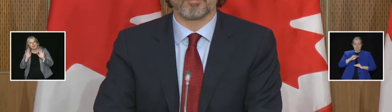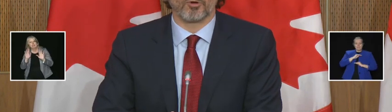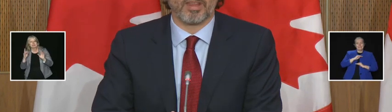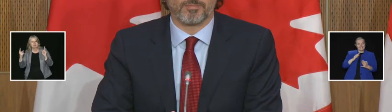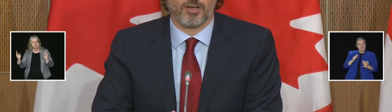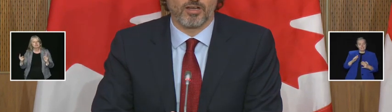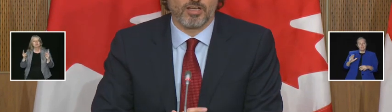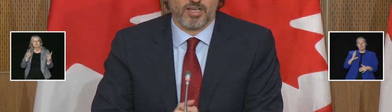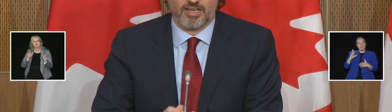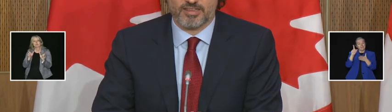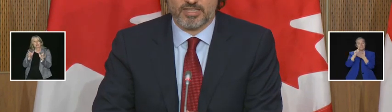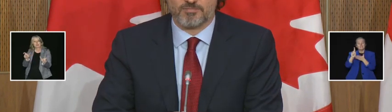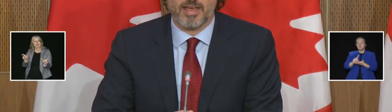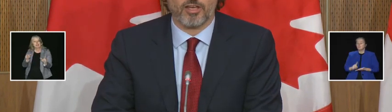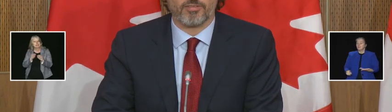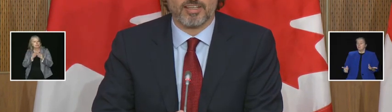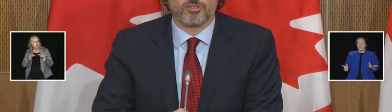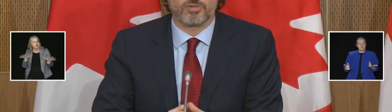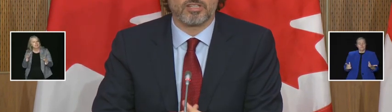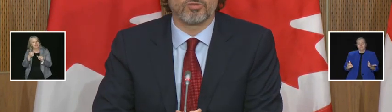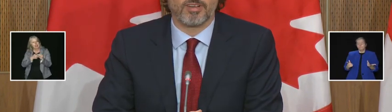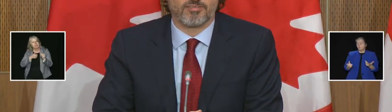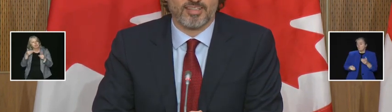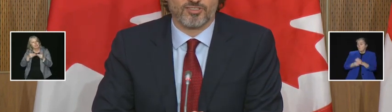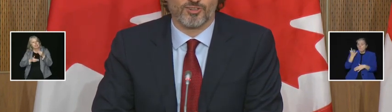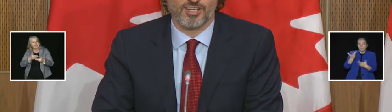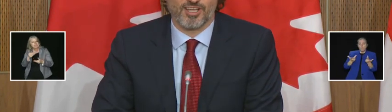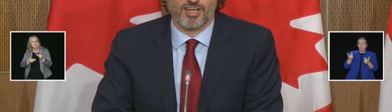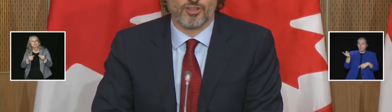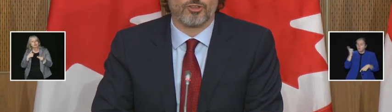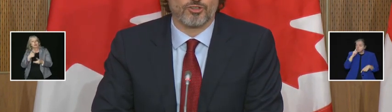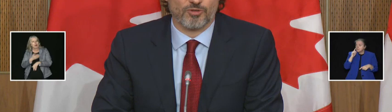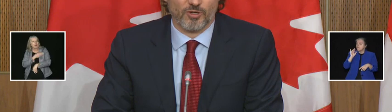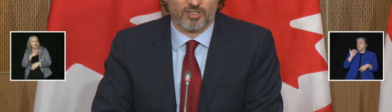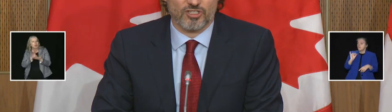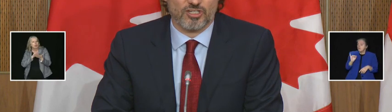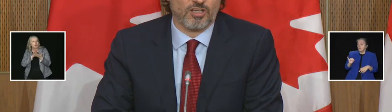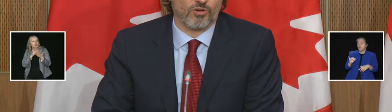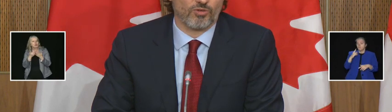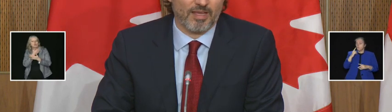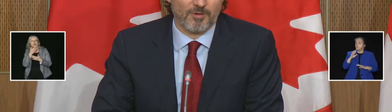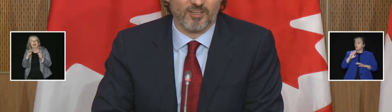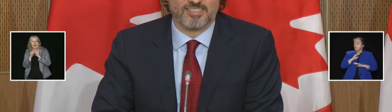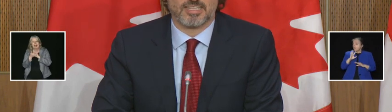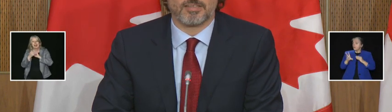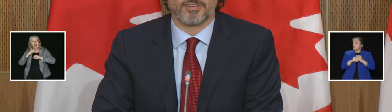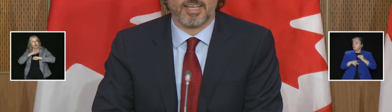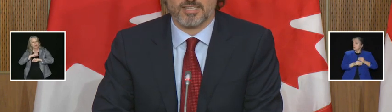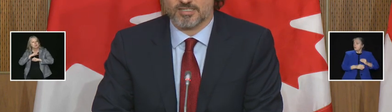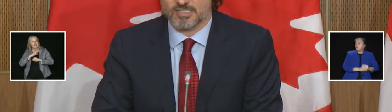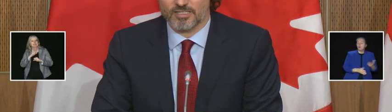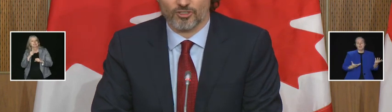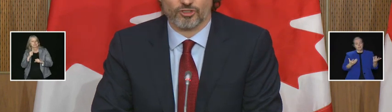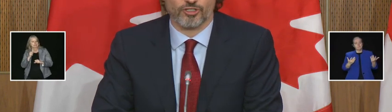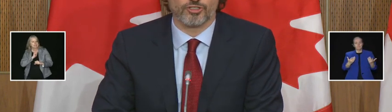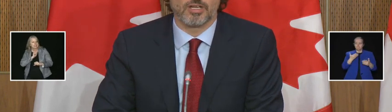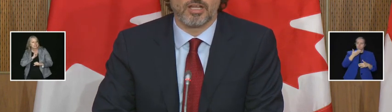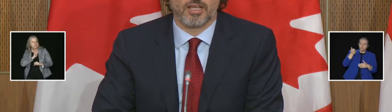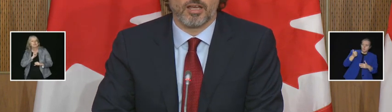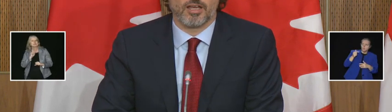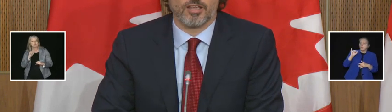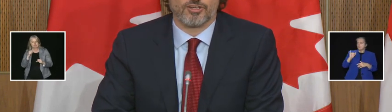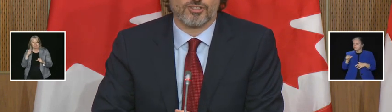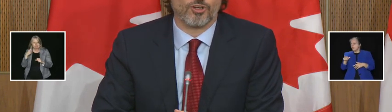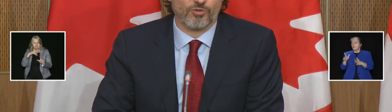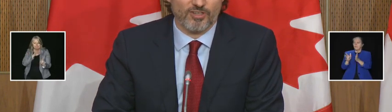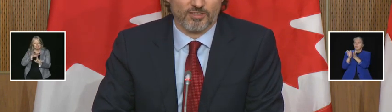chaque étape on apprend des meilleures façons et les nouvelles façons de se protéger on apprend ce qui est efficace qui est dangereux